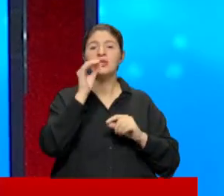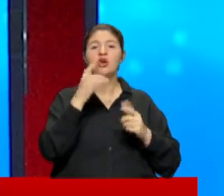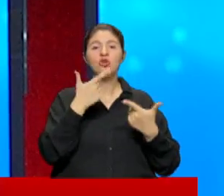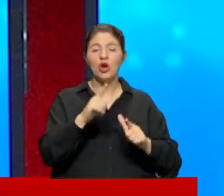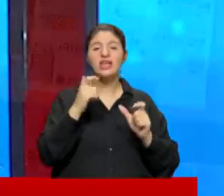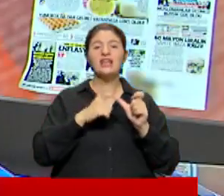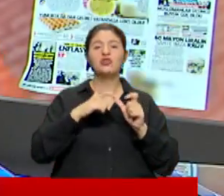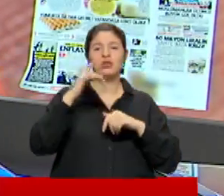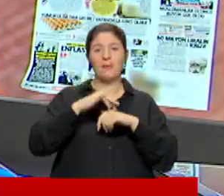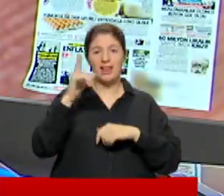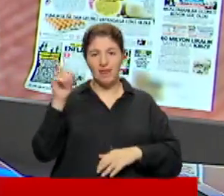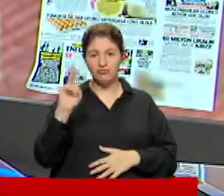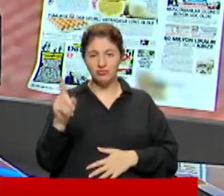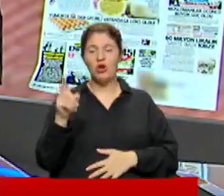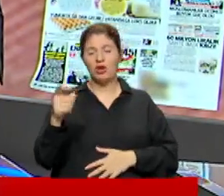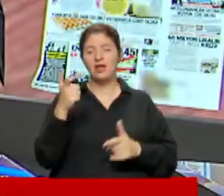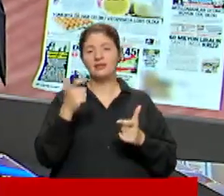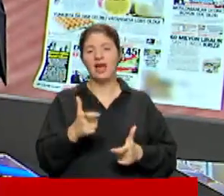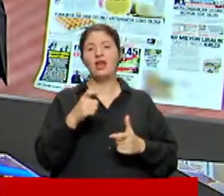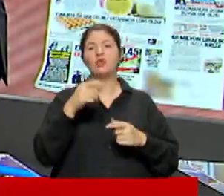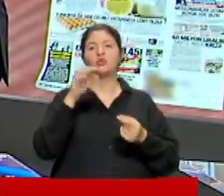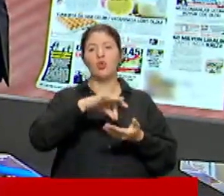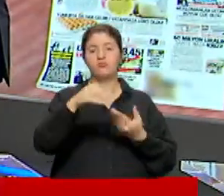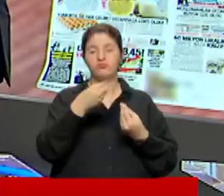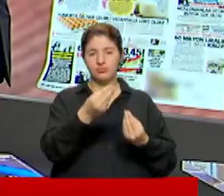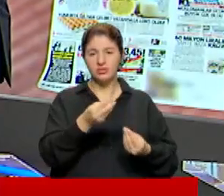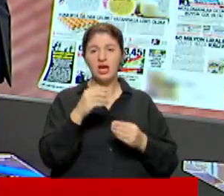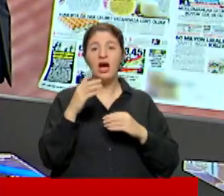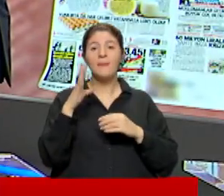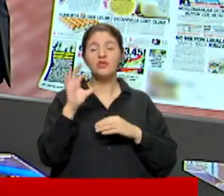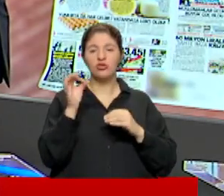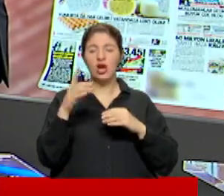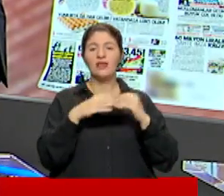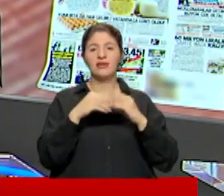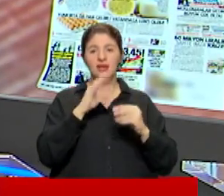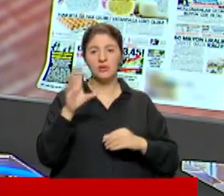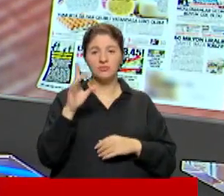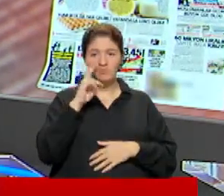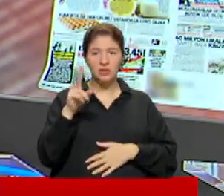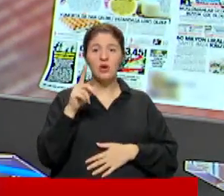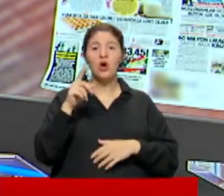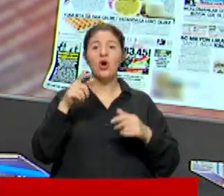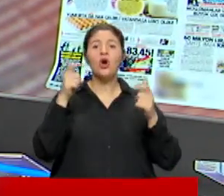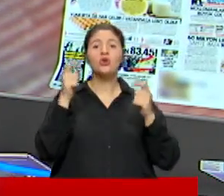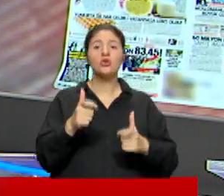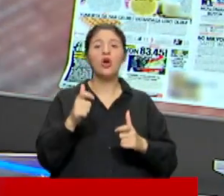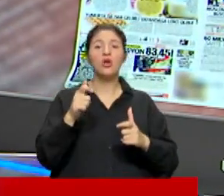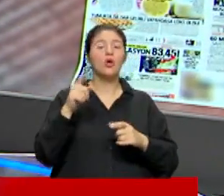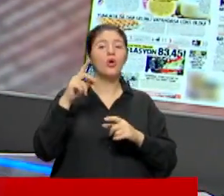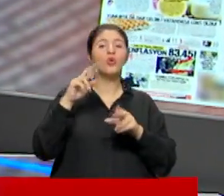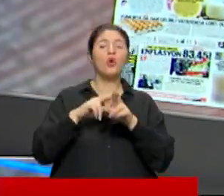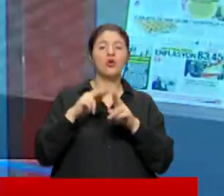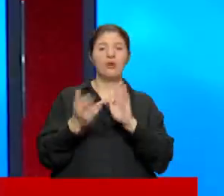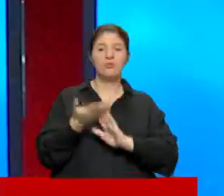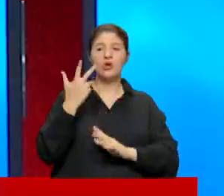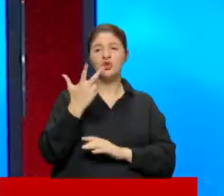desteği yapılmış 5 Ocak Gazetesi Adana'ya gidelim Göl kondular kaldırılıyor daha birkaç yıl öncesine kadar sayıları